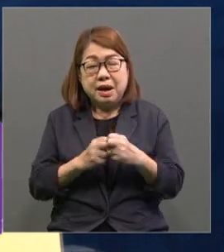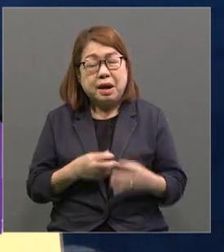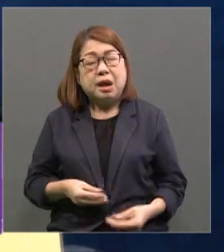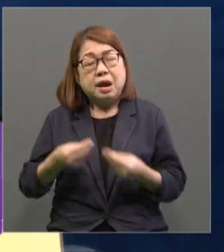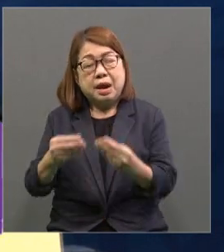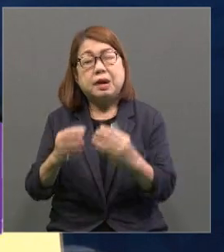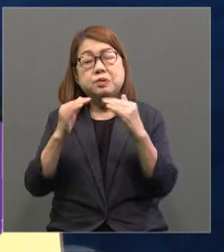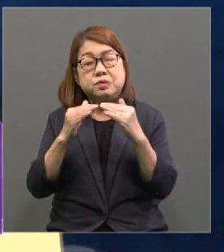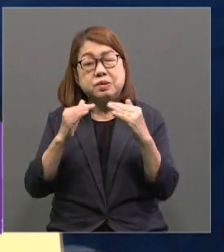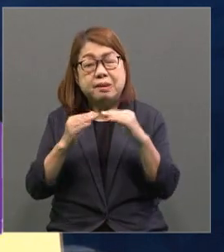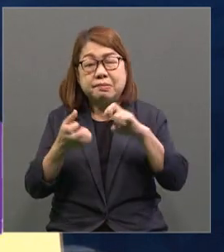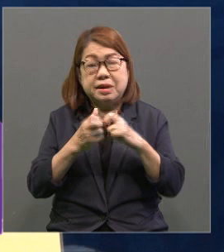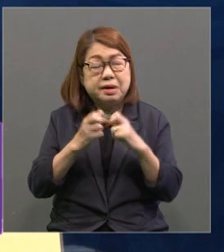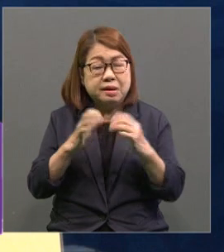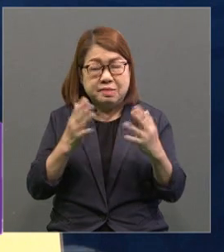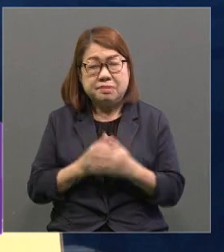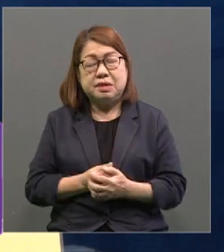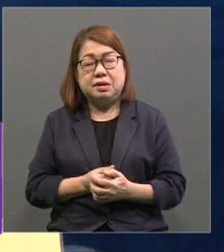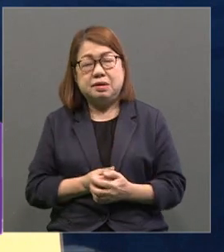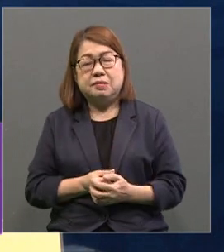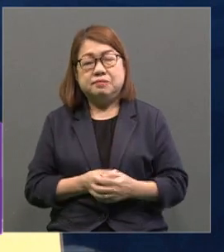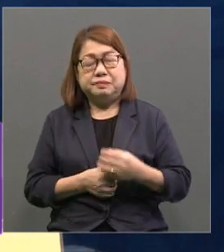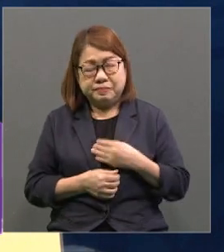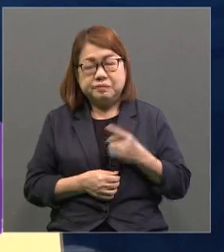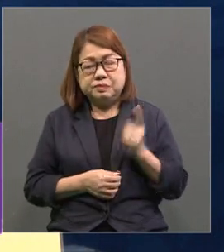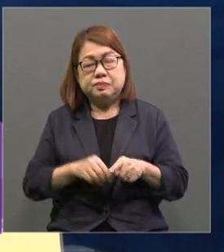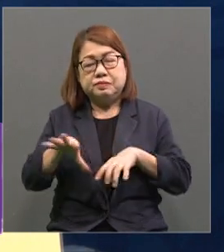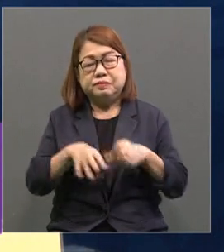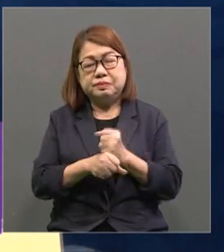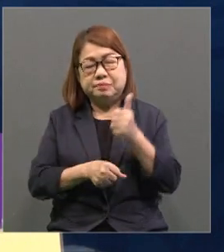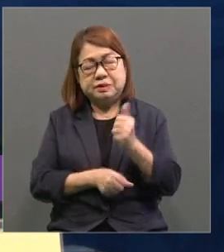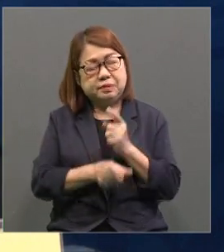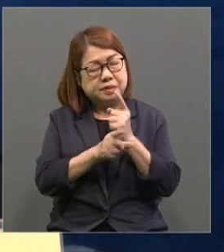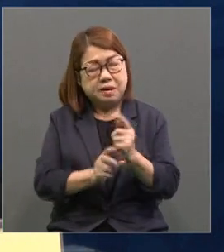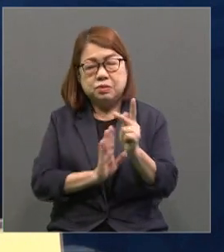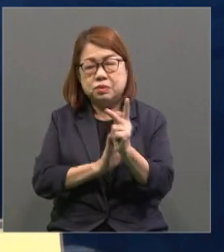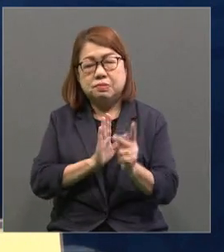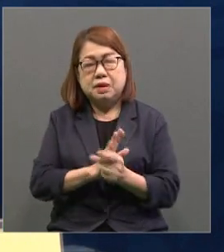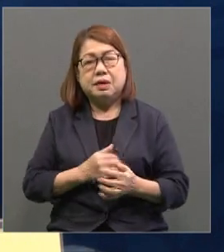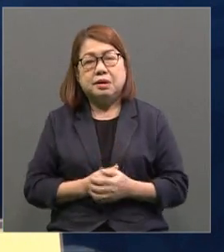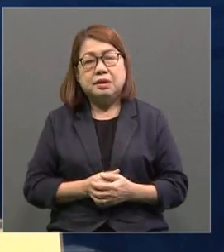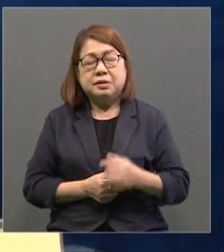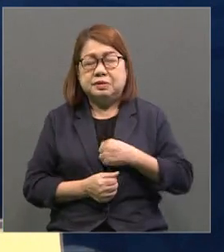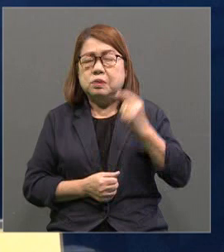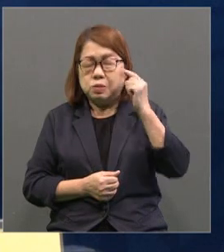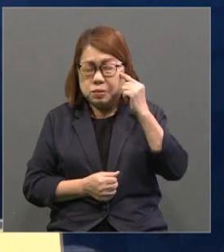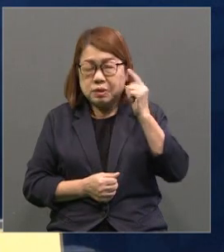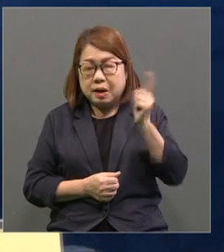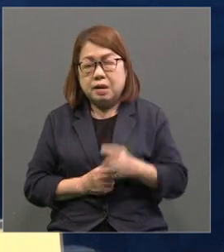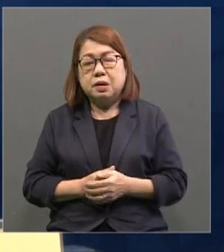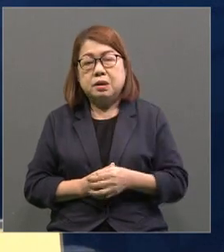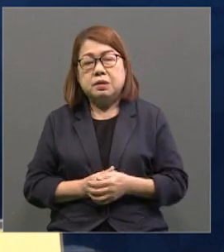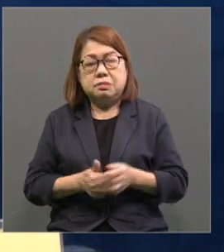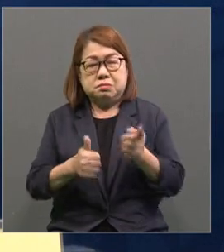รมเนี่ยนะครับเราสามารถที่จะที่ดำเนินการให้อยู่ในกรอบกฎหมายแล้วอย่างน้อยสุดสิ่งที่ต้องเราตระหนักตลอดคือ 1. คดี